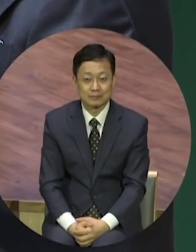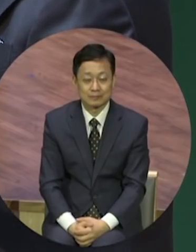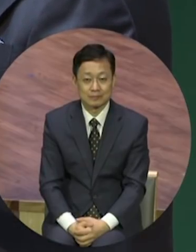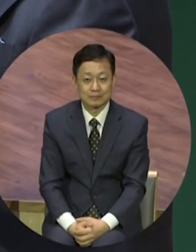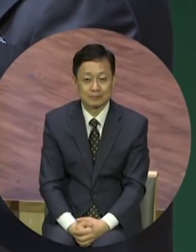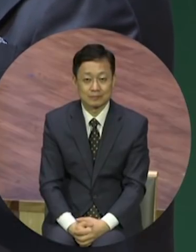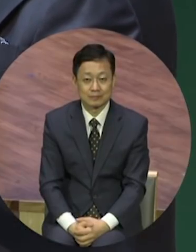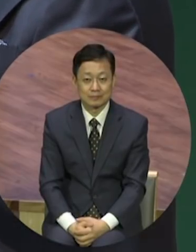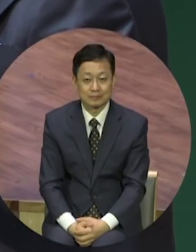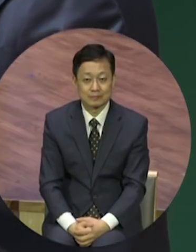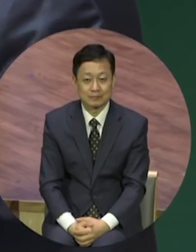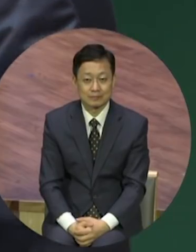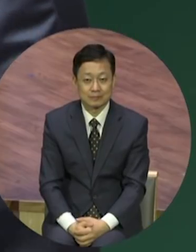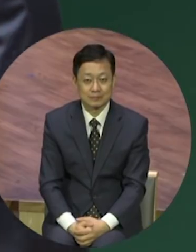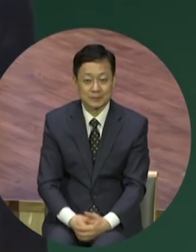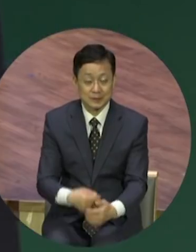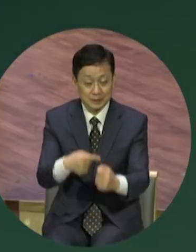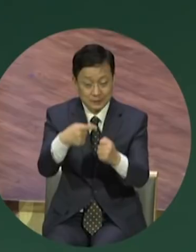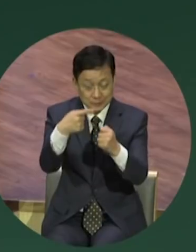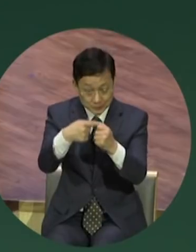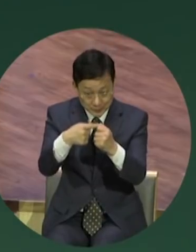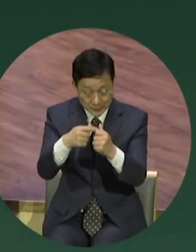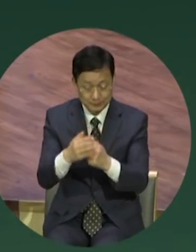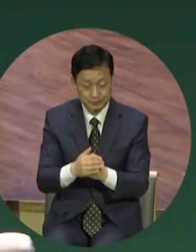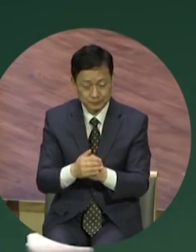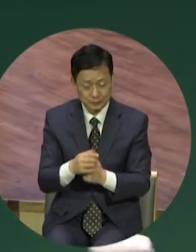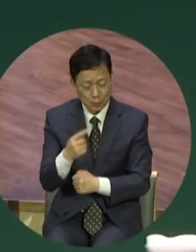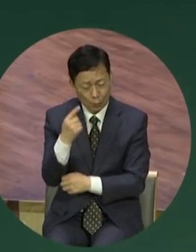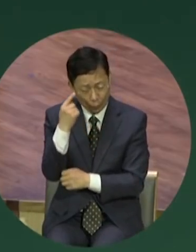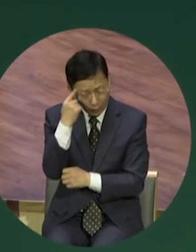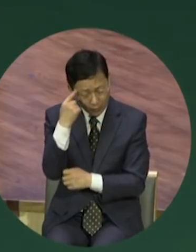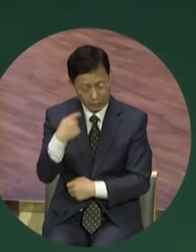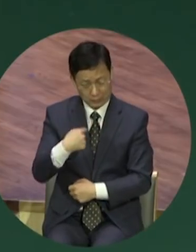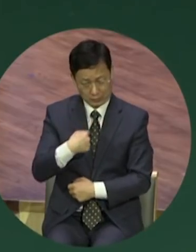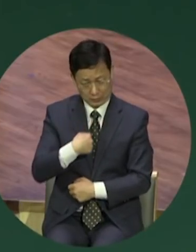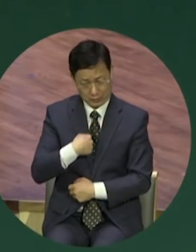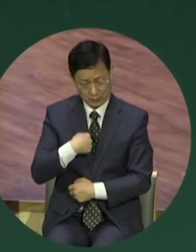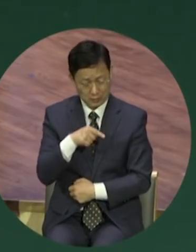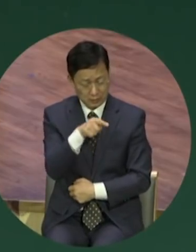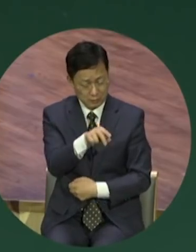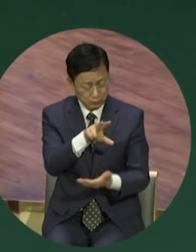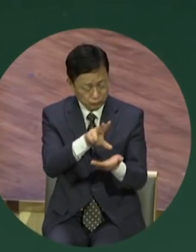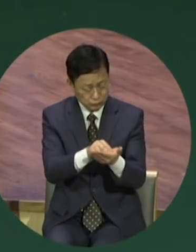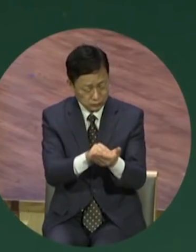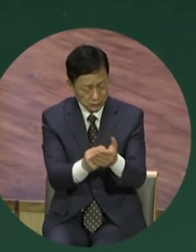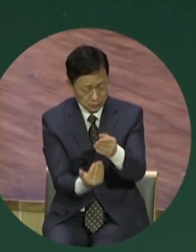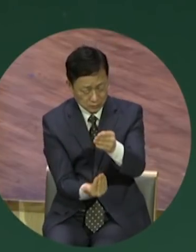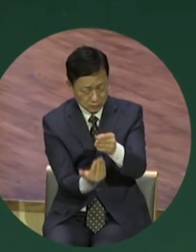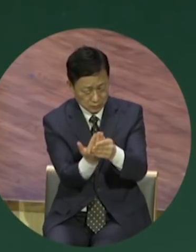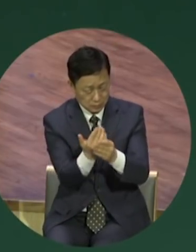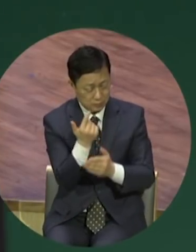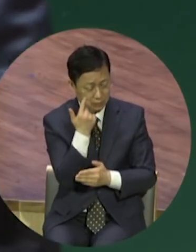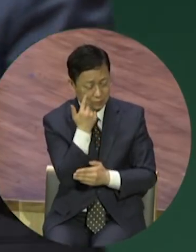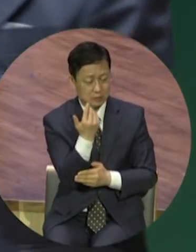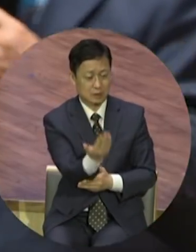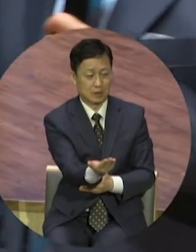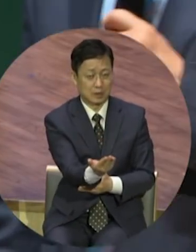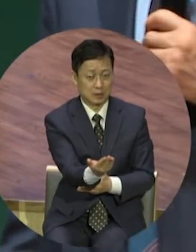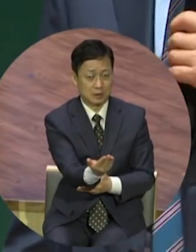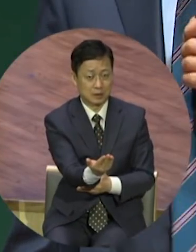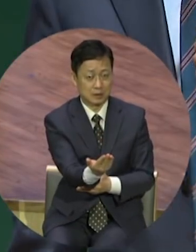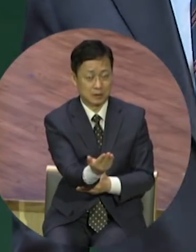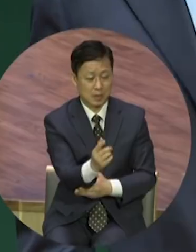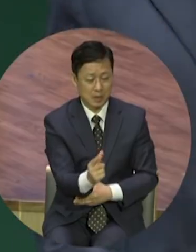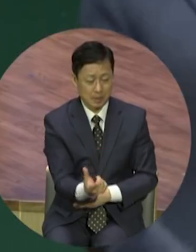나에게 이 문제가 왜 왔냐 하는 겁니다. First, it's the question of why these problems have come to us in the first place. 이걸